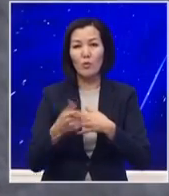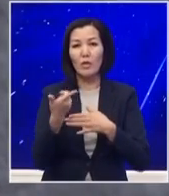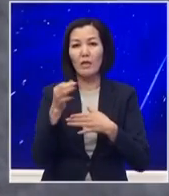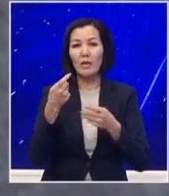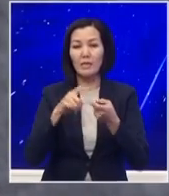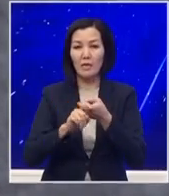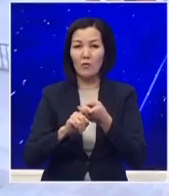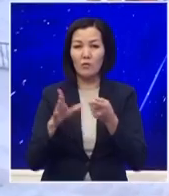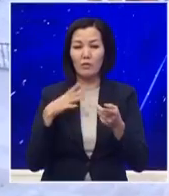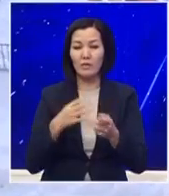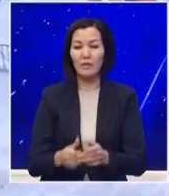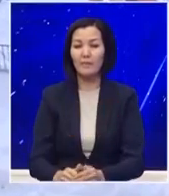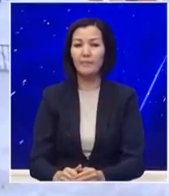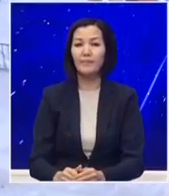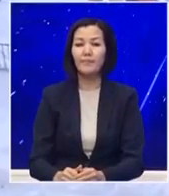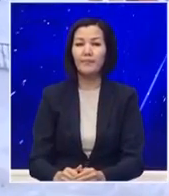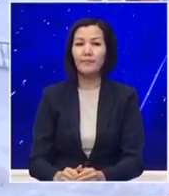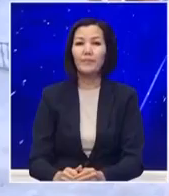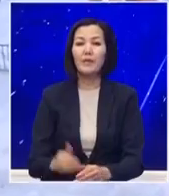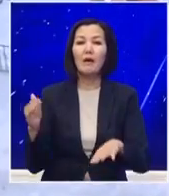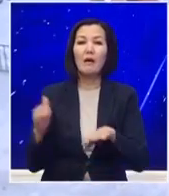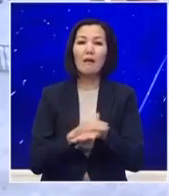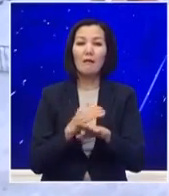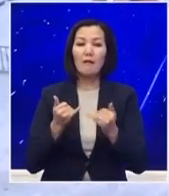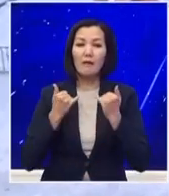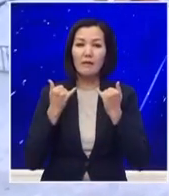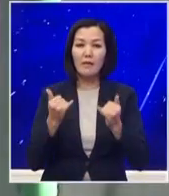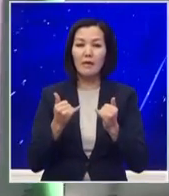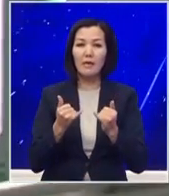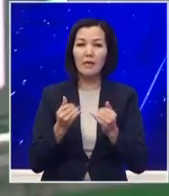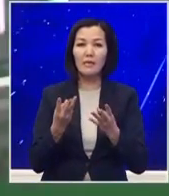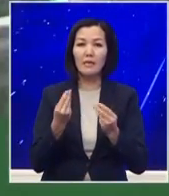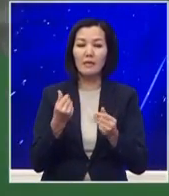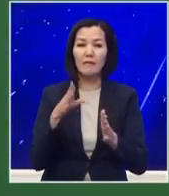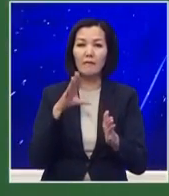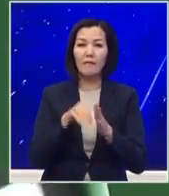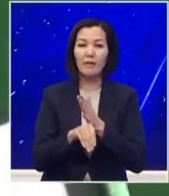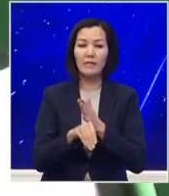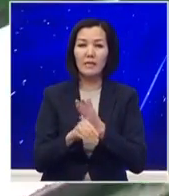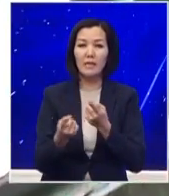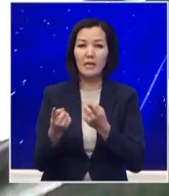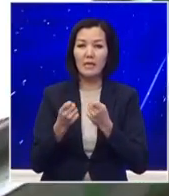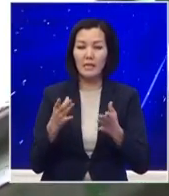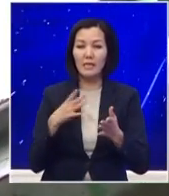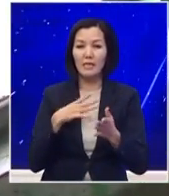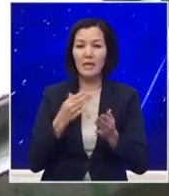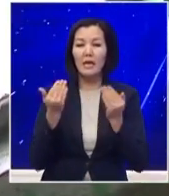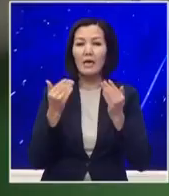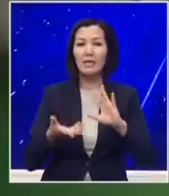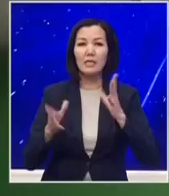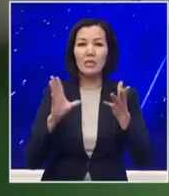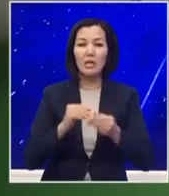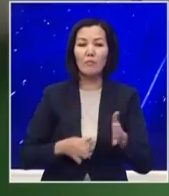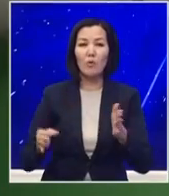жылу газға қол жеткізді. Көбейгілігіне бағытталған ілгеріс жеке инвесторлар көмегімен жүзеге асырылып келеді. Жалпы